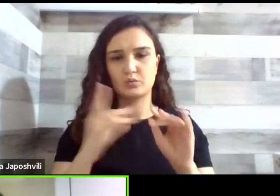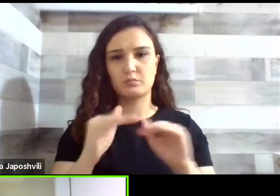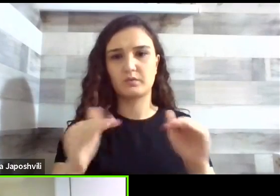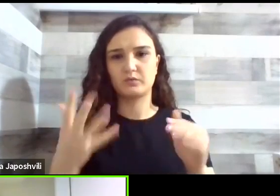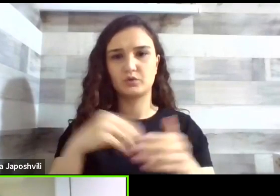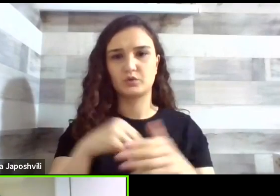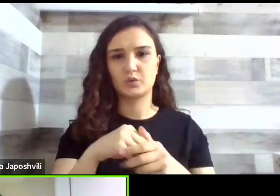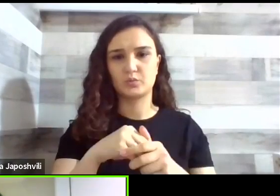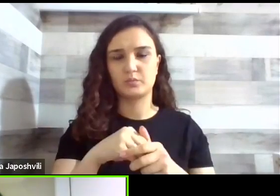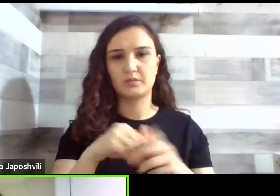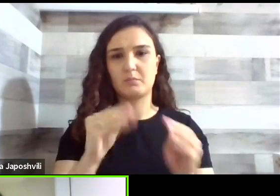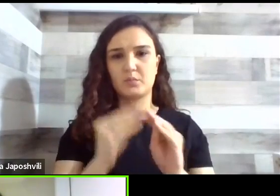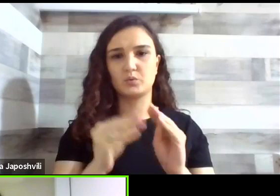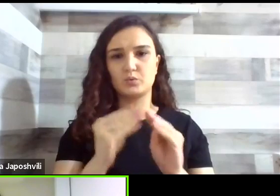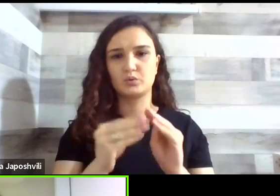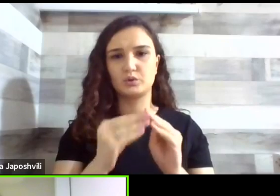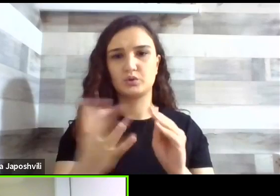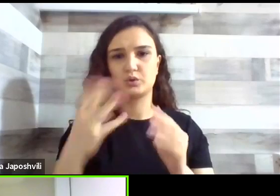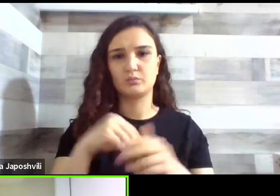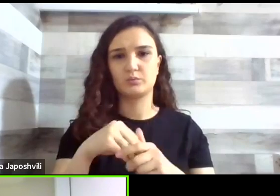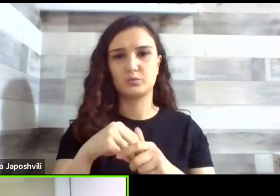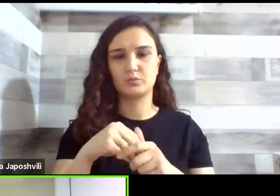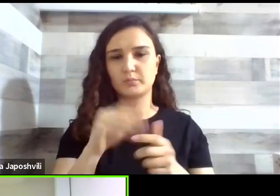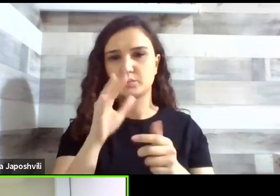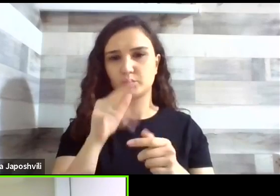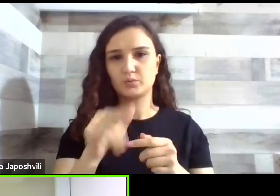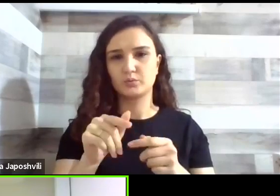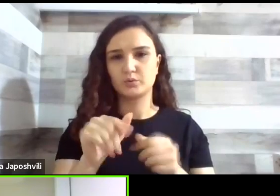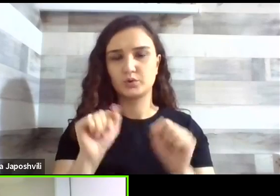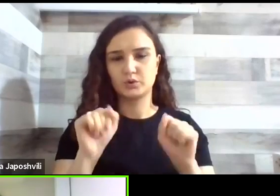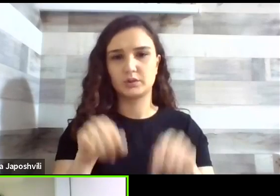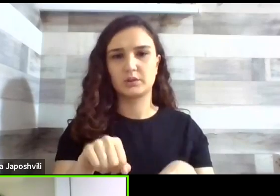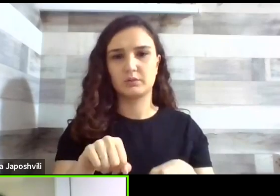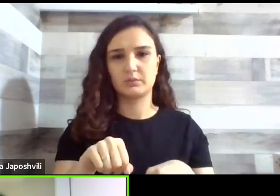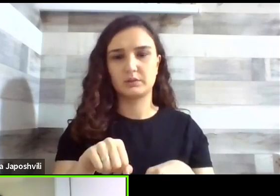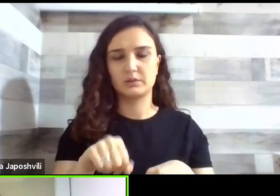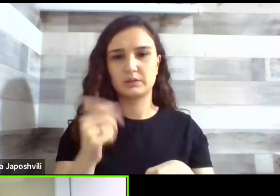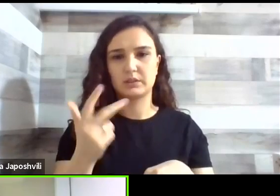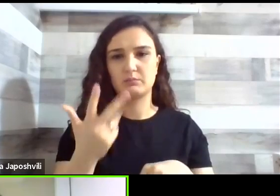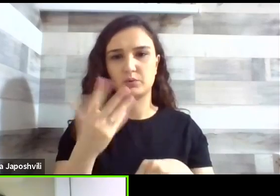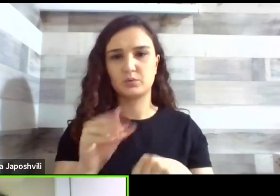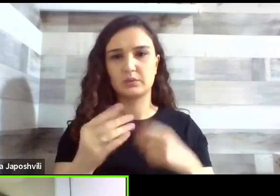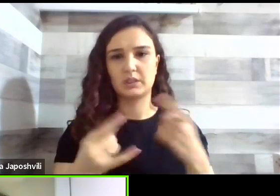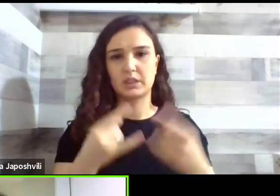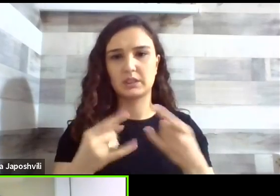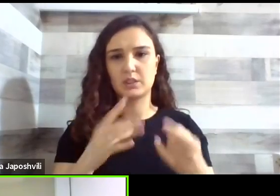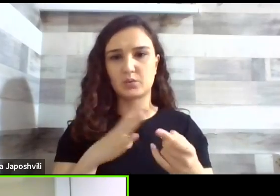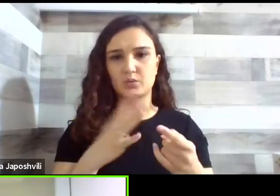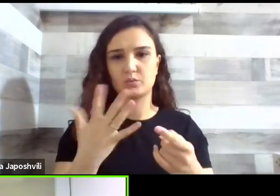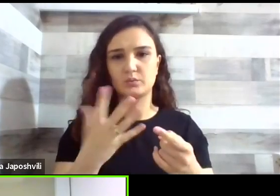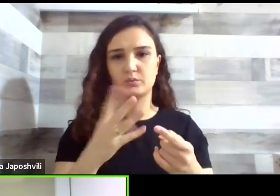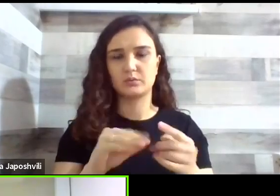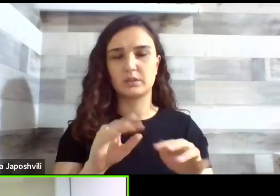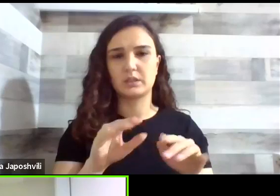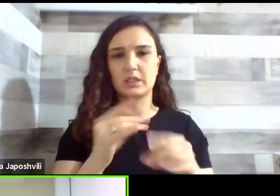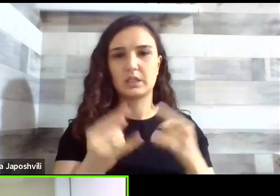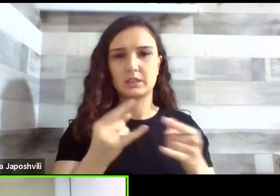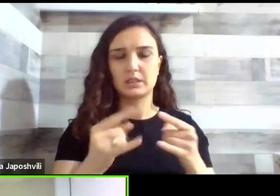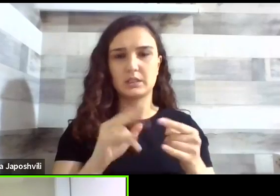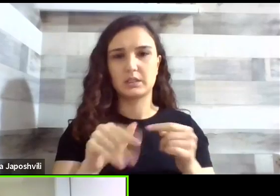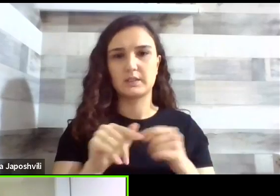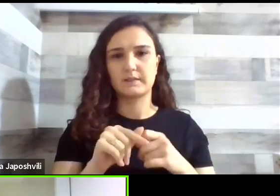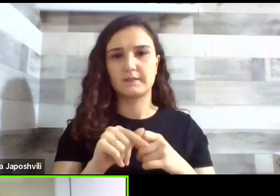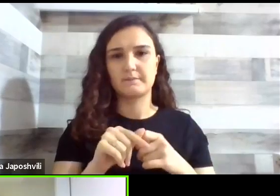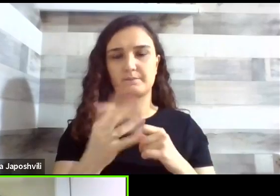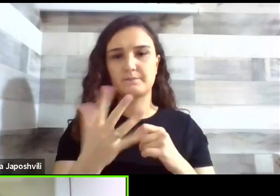და ამ 10 წუთის ჩართულობის დროს, ხო? შეიძლება სამი წუთი ეკრანთან იყოს, ან ხუთი წუთი ეკრანთან და